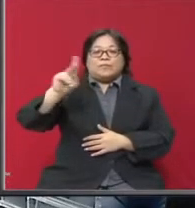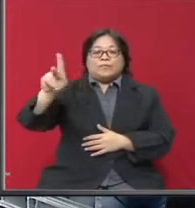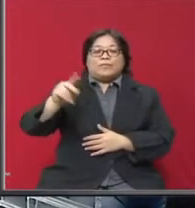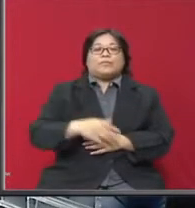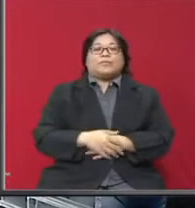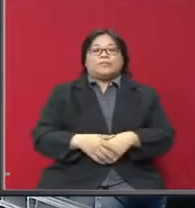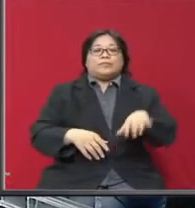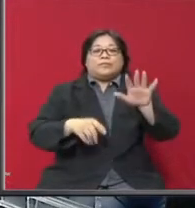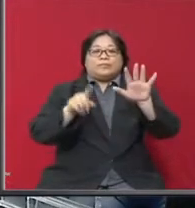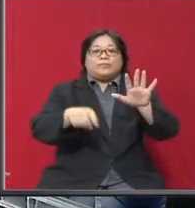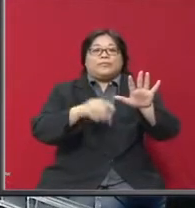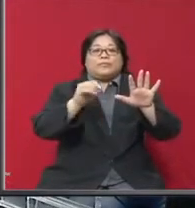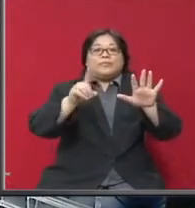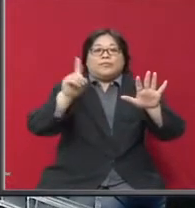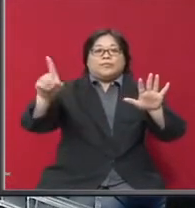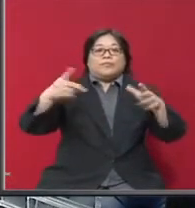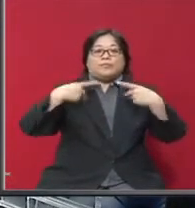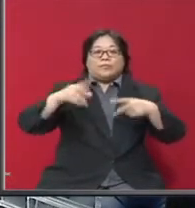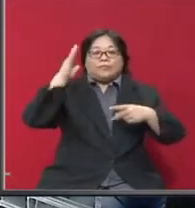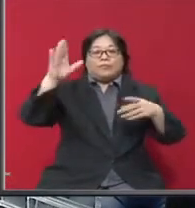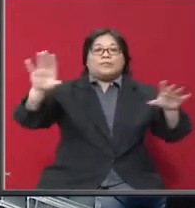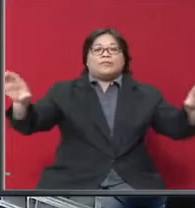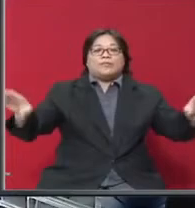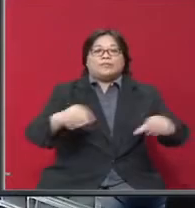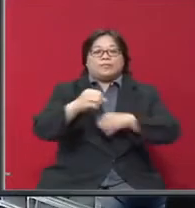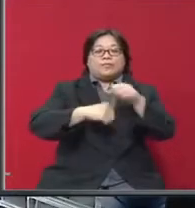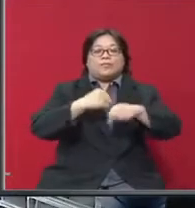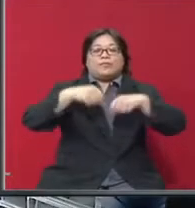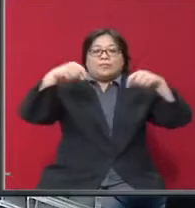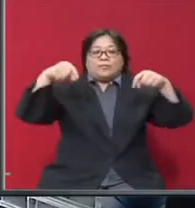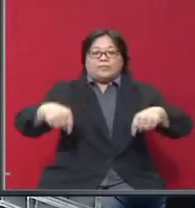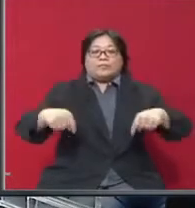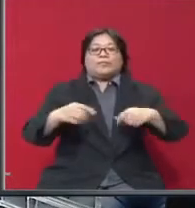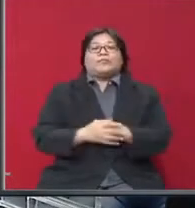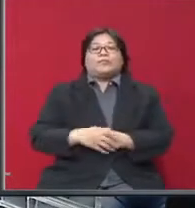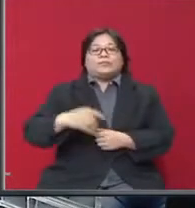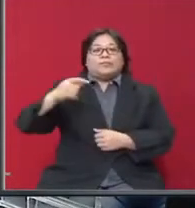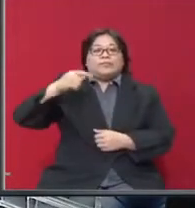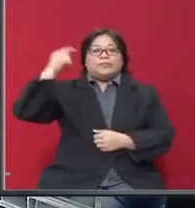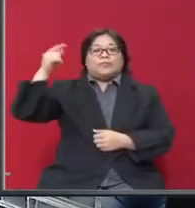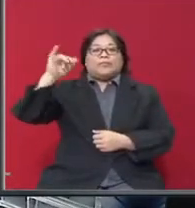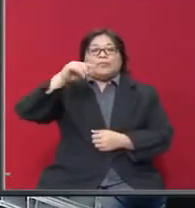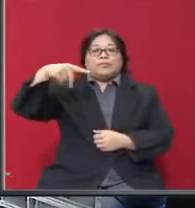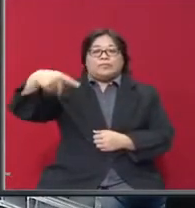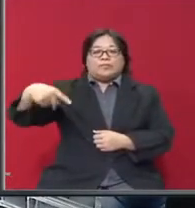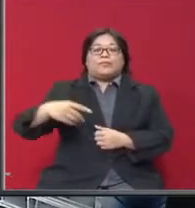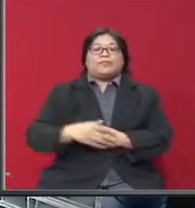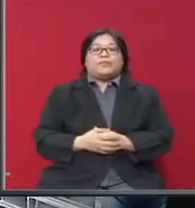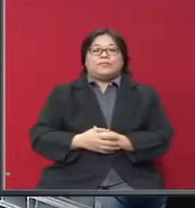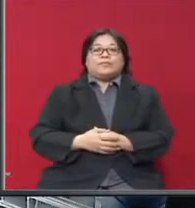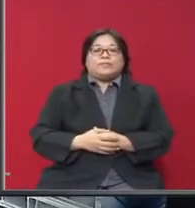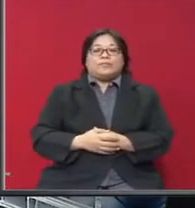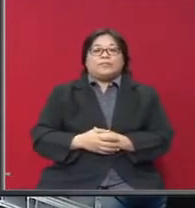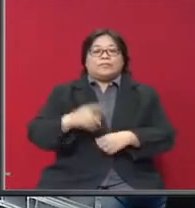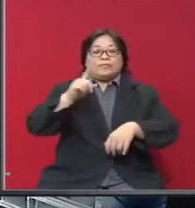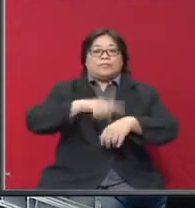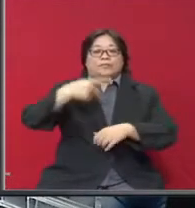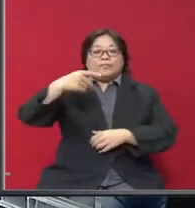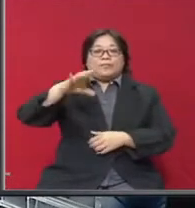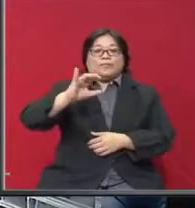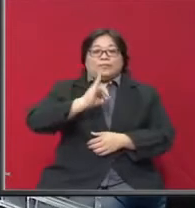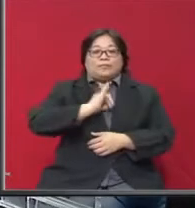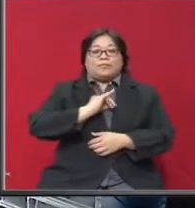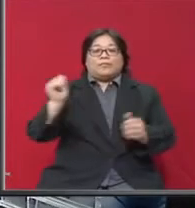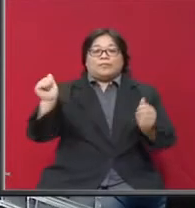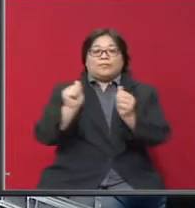5001 premis akan dilaksanakan pada tahun ini peneliti betul pada sidang media saya